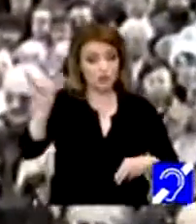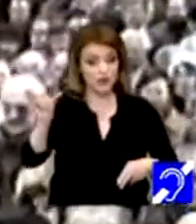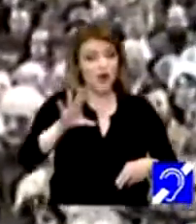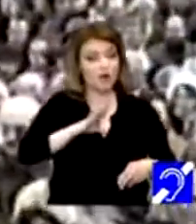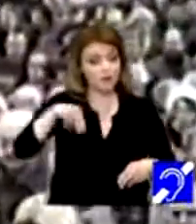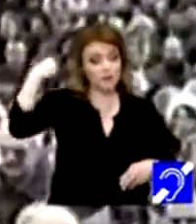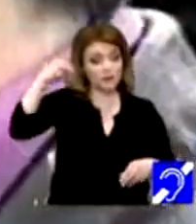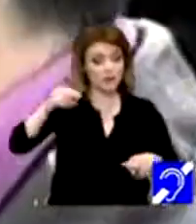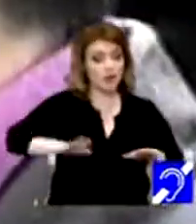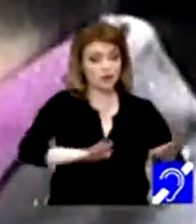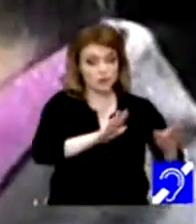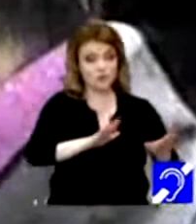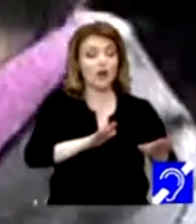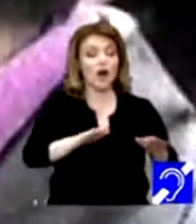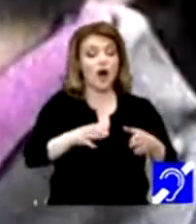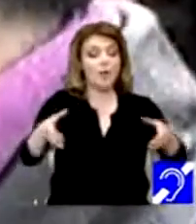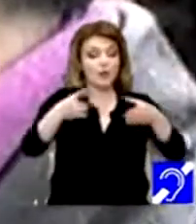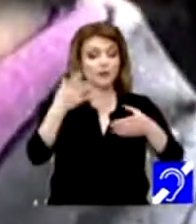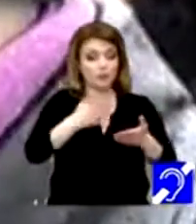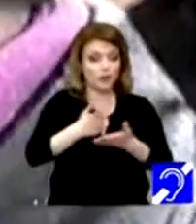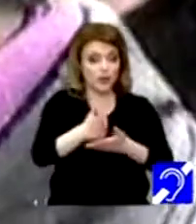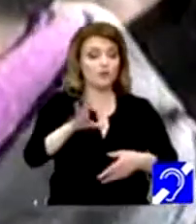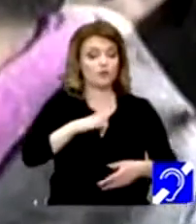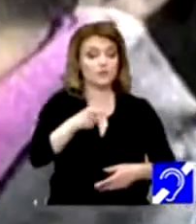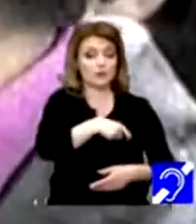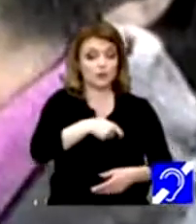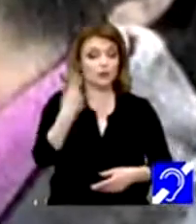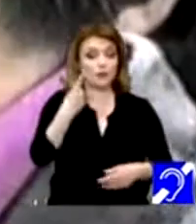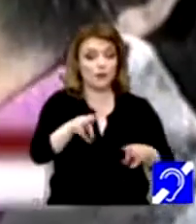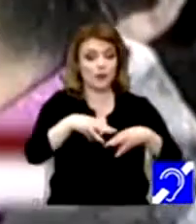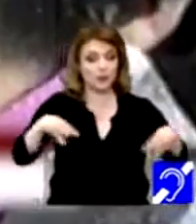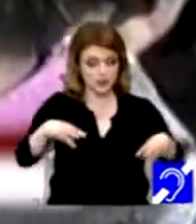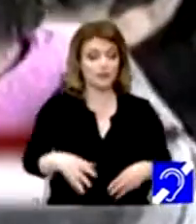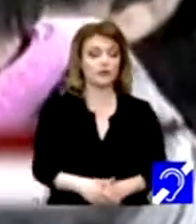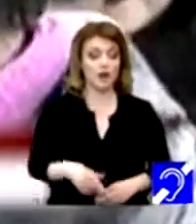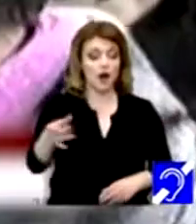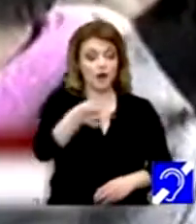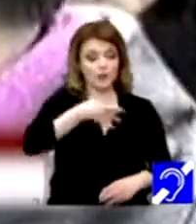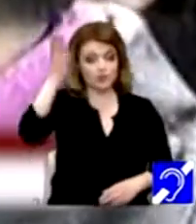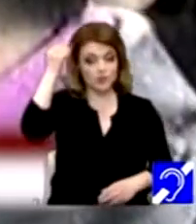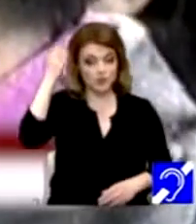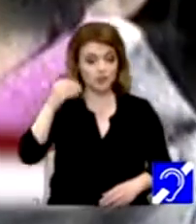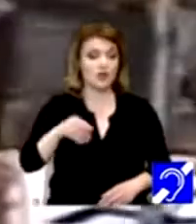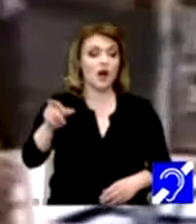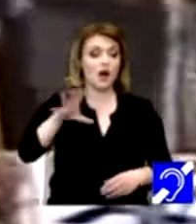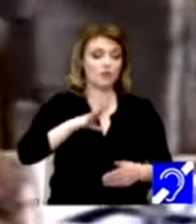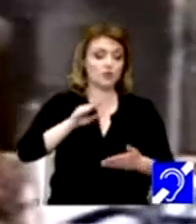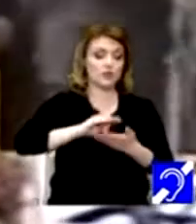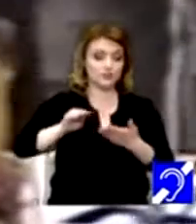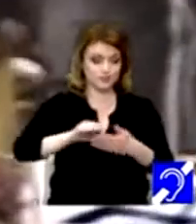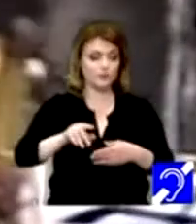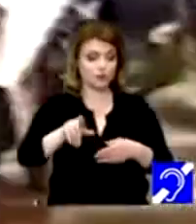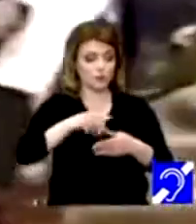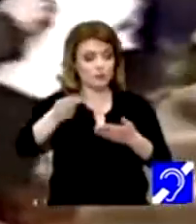președinte executiv al Frontului Popular, deputat în primul Parlament Democratic al Republicii Moldova, coautor al Declarației